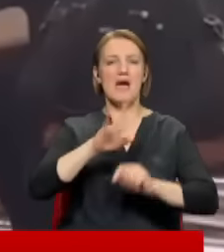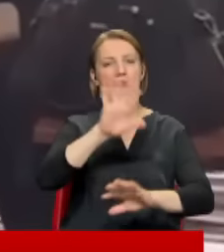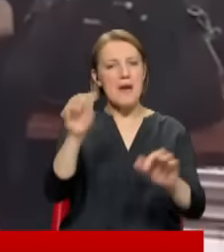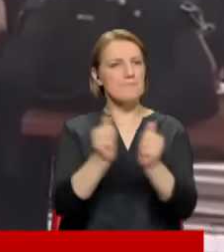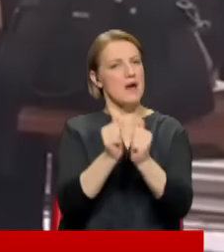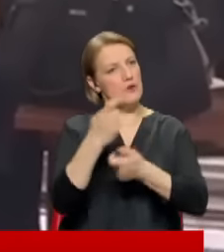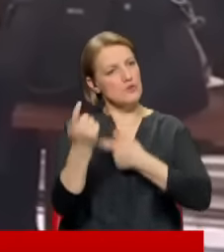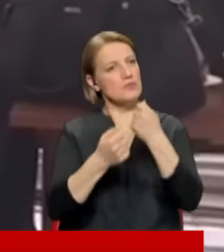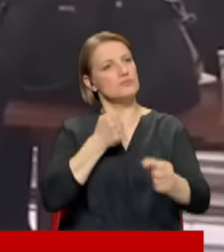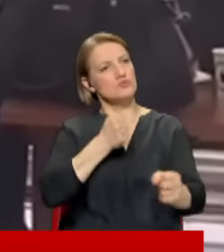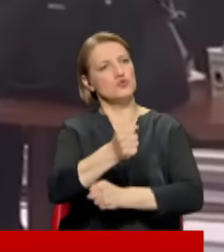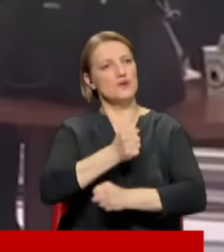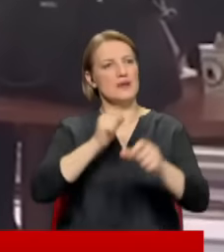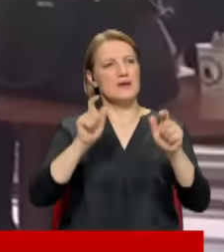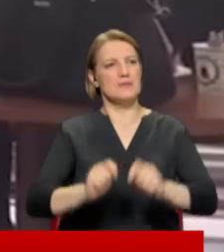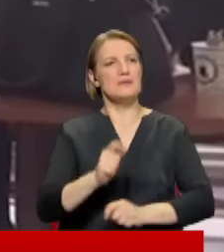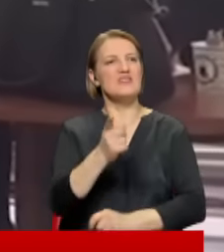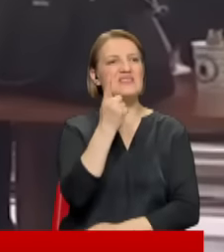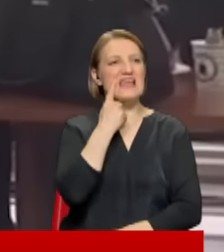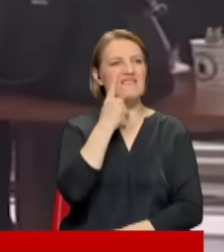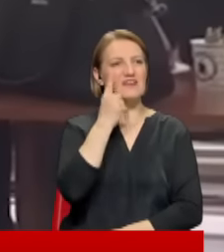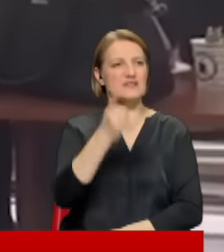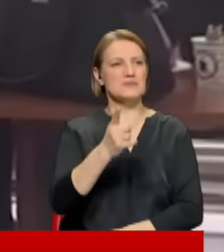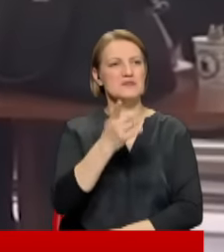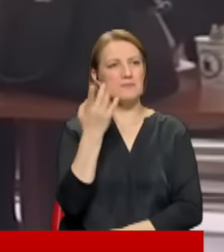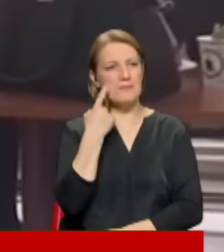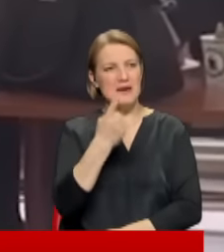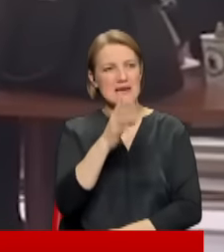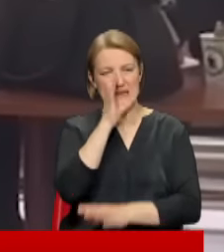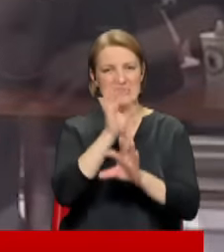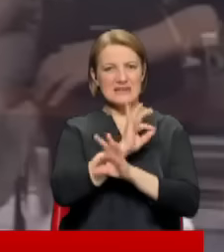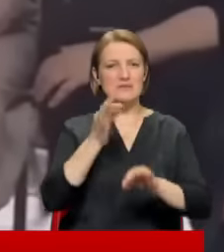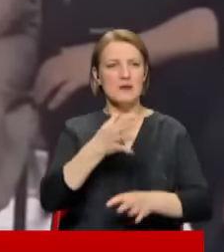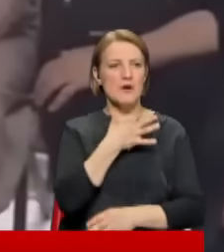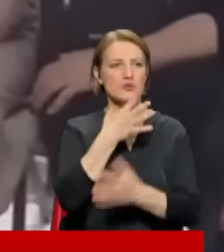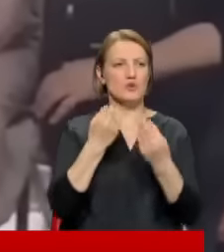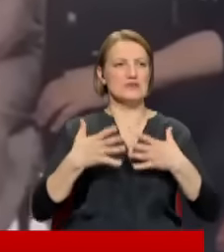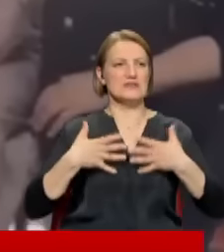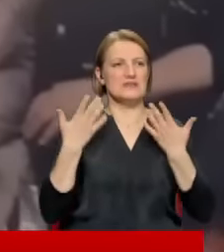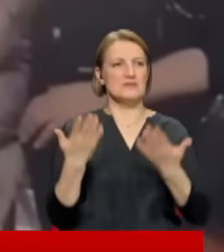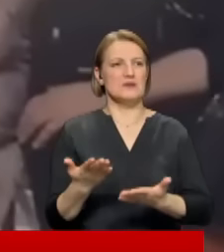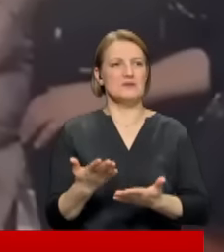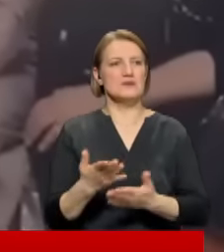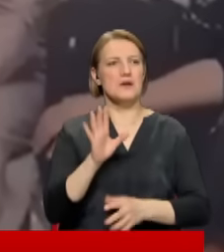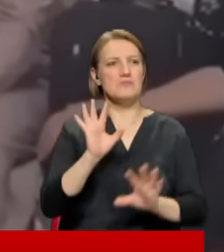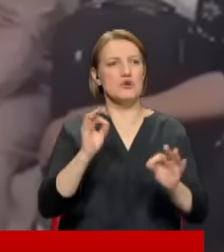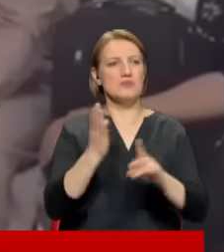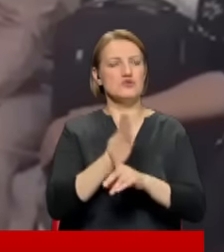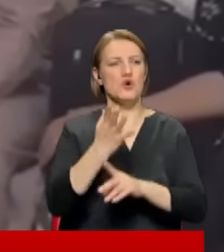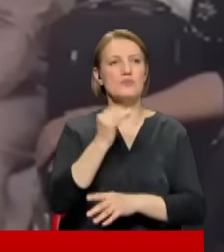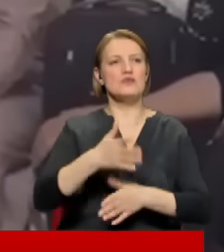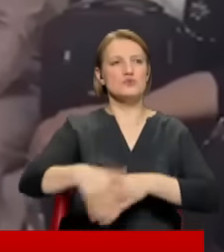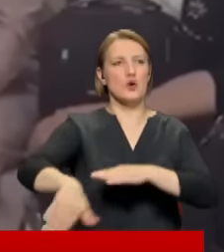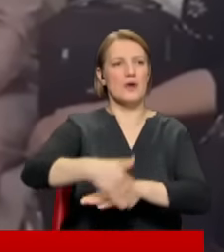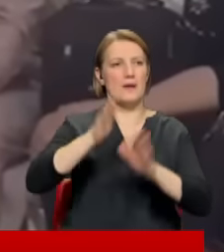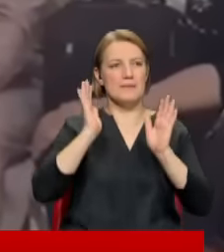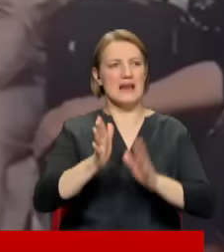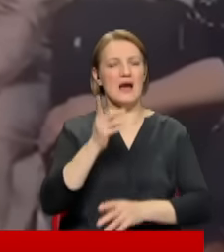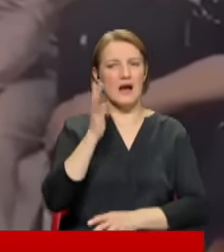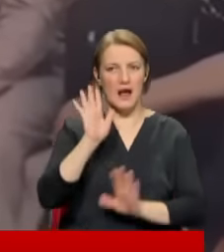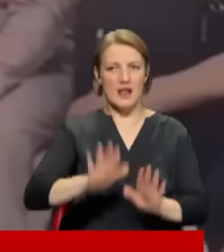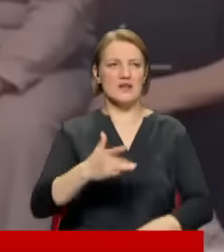hep beraber gayret edelim. Devletimiz, bakın kimsenin mağduriyetini istemez. Böyle bir şey olmaz da sokakta bile kalsa canı daha